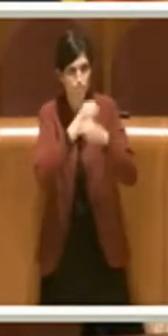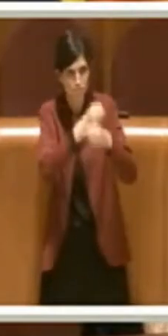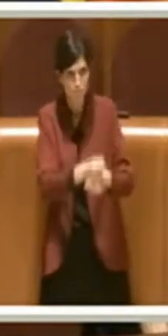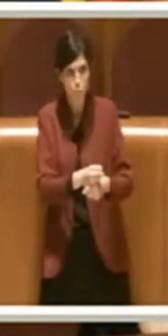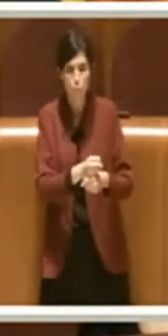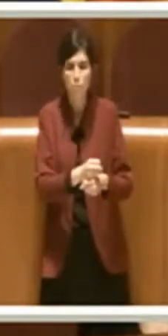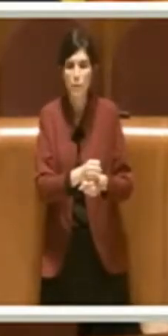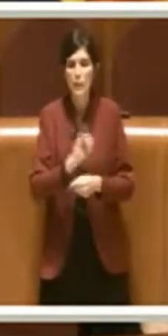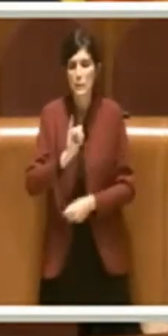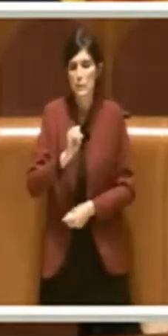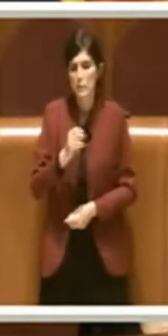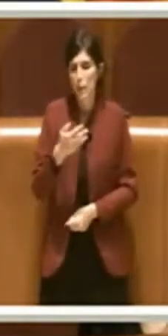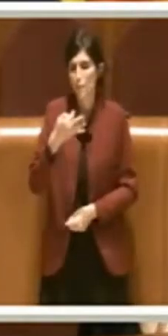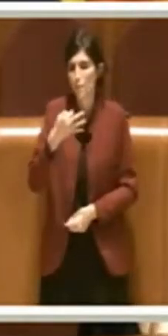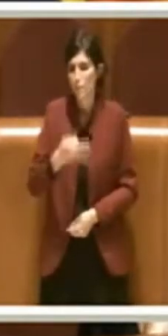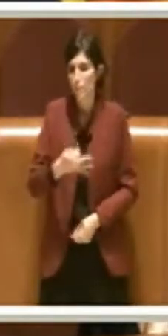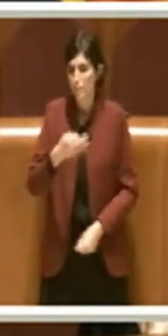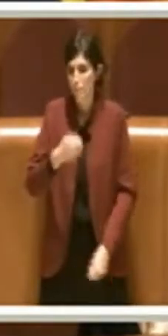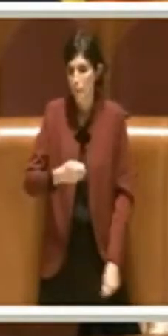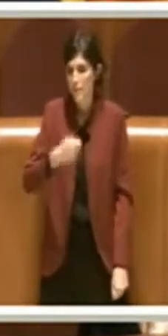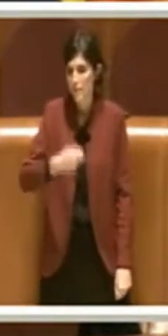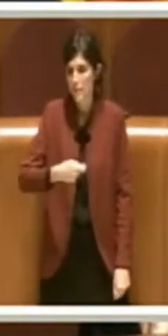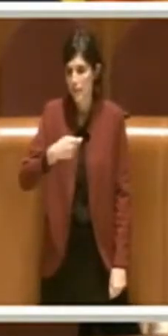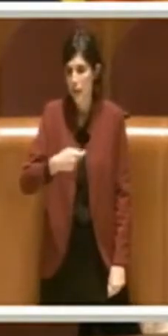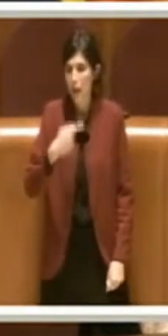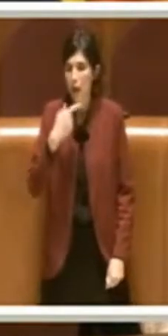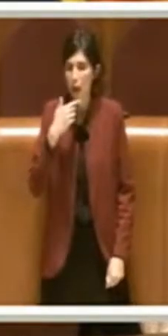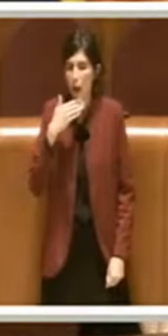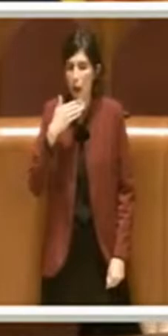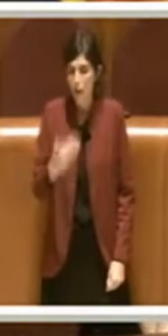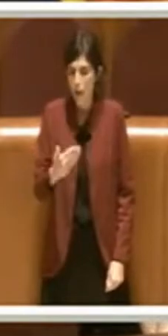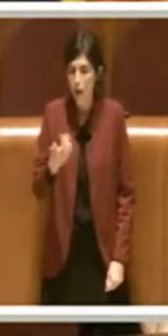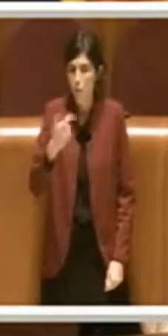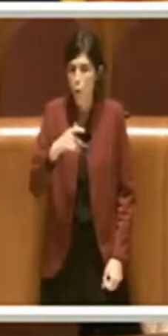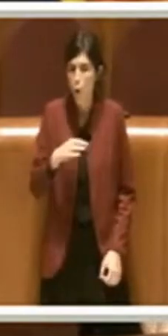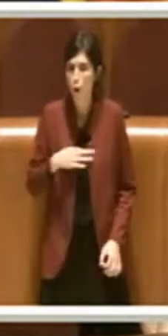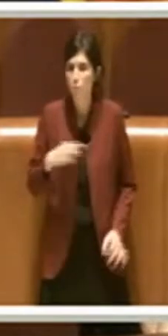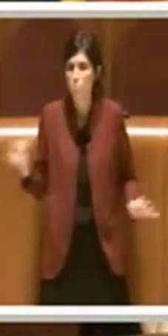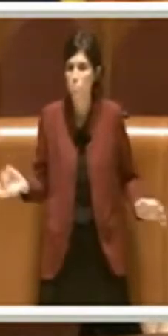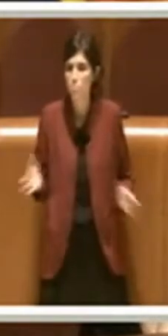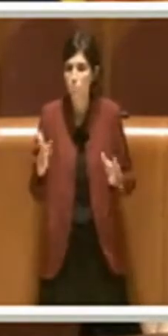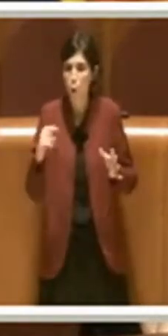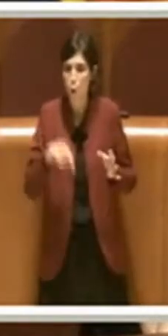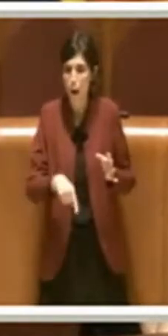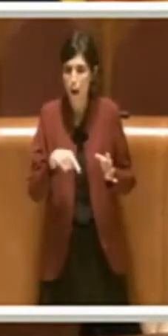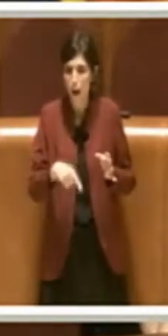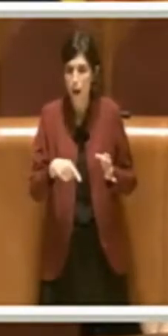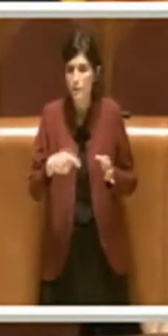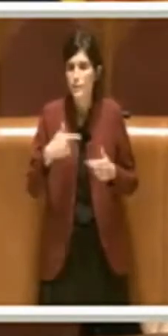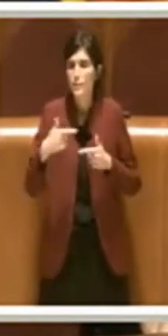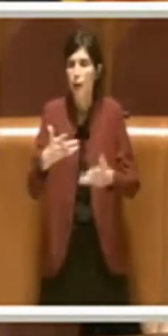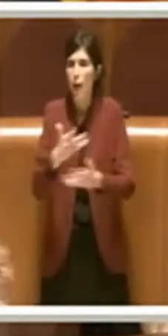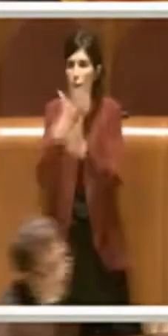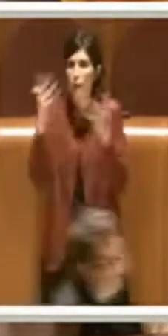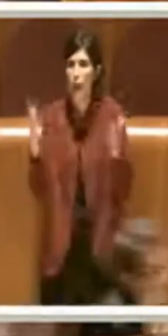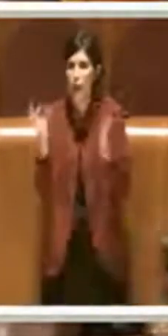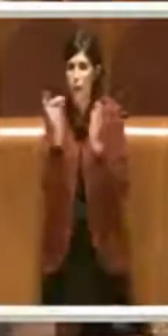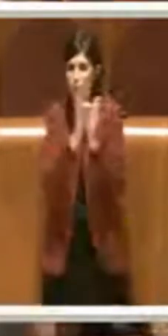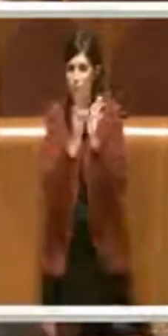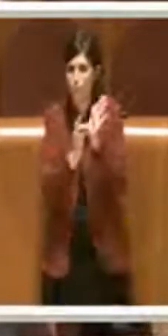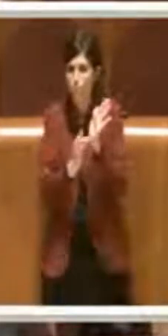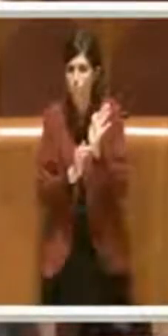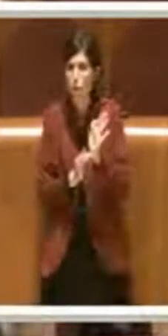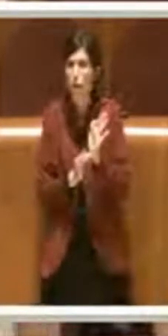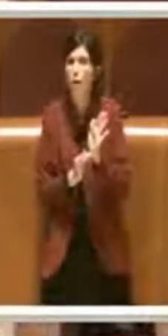Allora, sì, Presidente, la ringrazio anche perché ho l'opportunità magari di chiarire alcuni aspetti